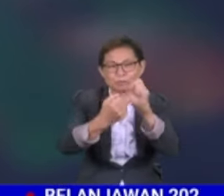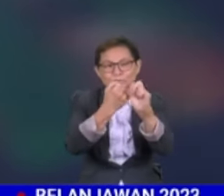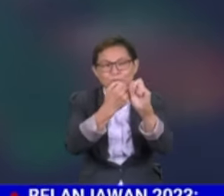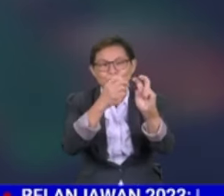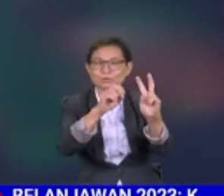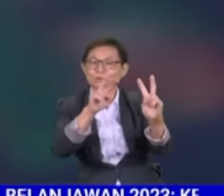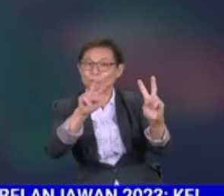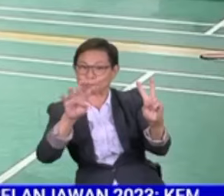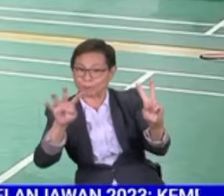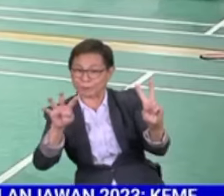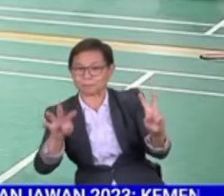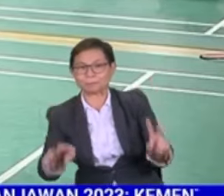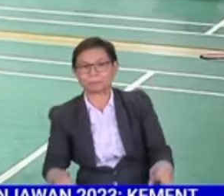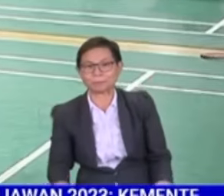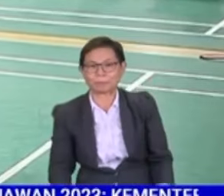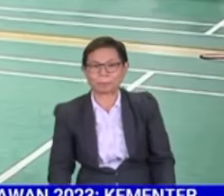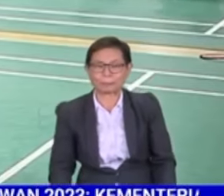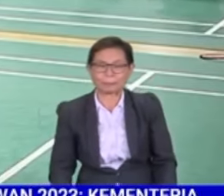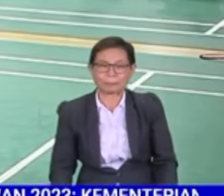2024.